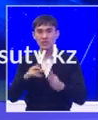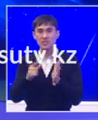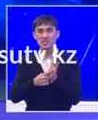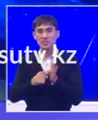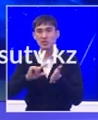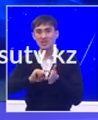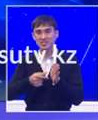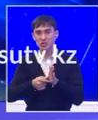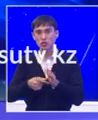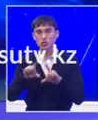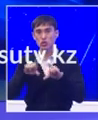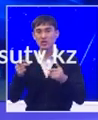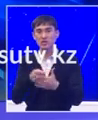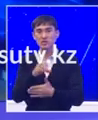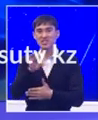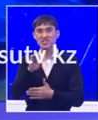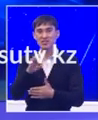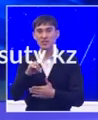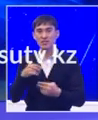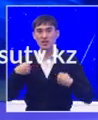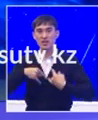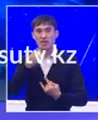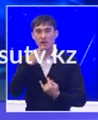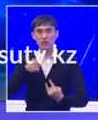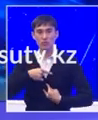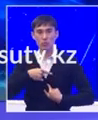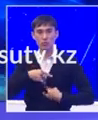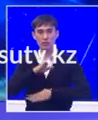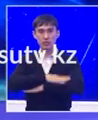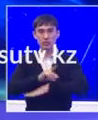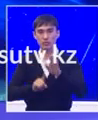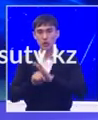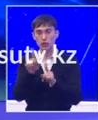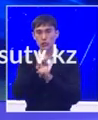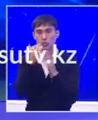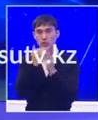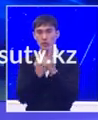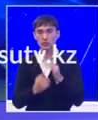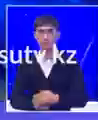Семиклассники средней школы имени Садыкова надели военную форму и приступили к занятиям по особой программе.